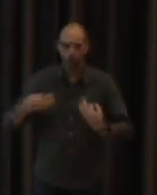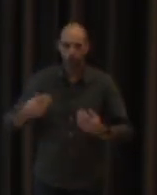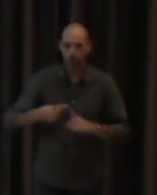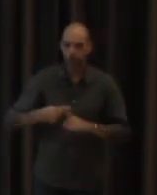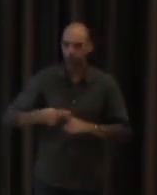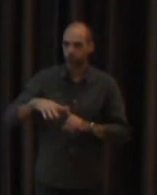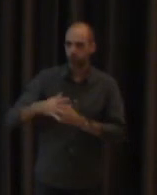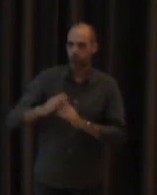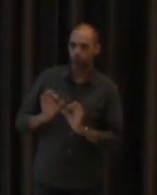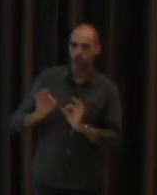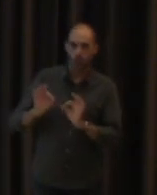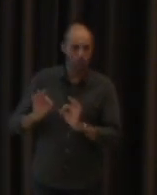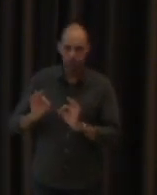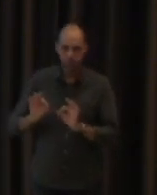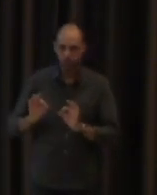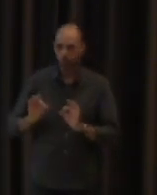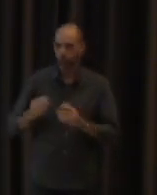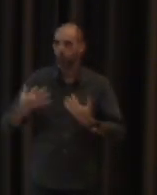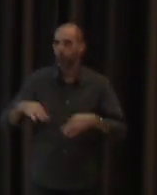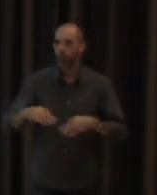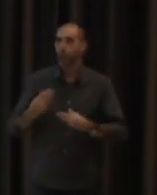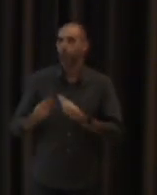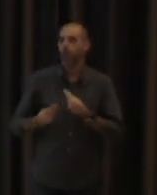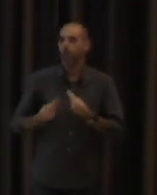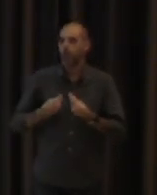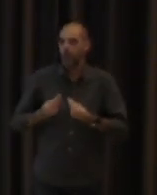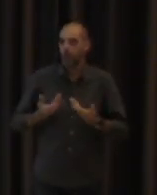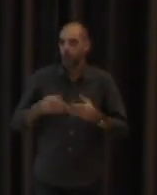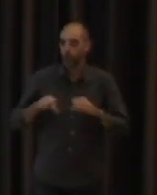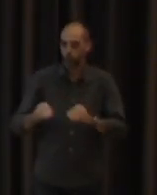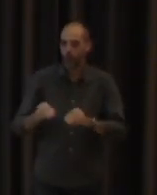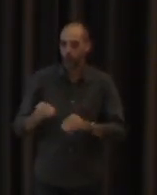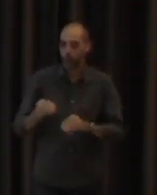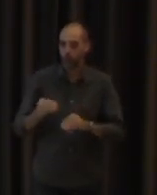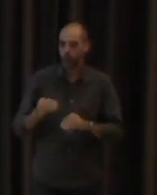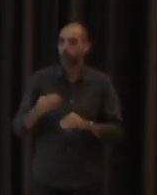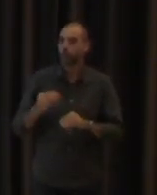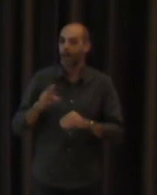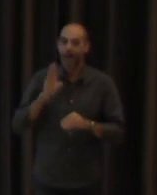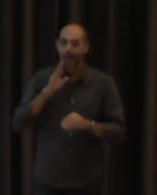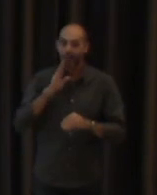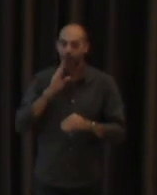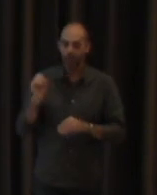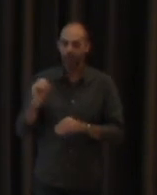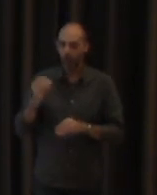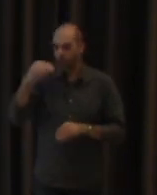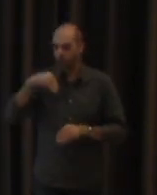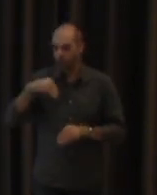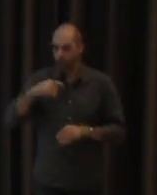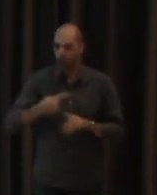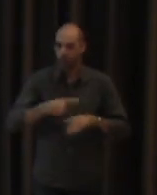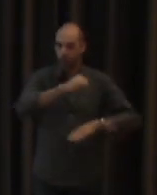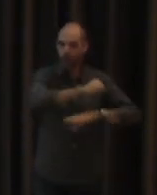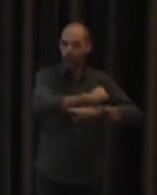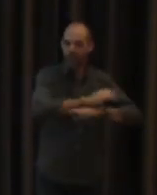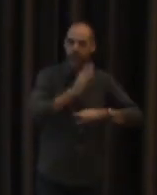familiar. El més normal és que fem servir l'anàfora zero. És a dir, si la trobeu freda, podeu tancar les finestres. Les finestres és part de la sala.